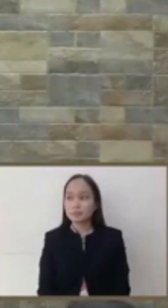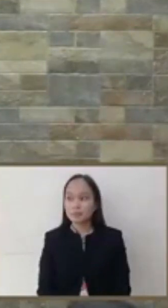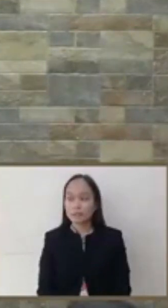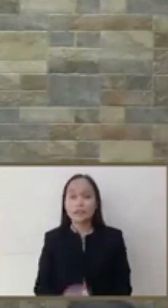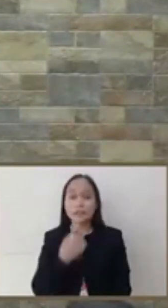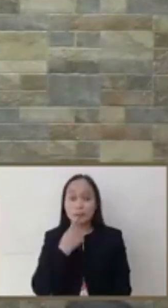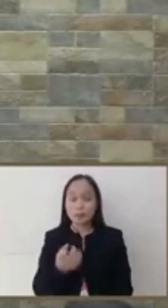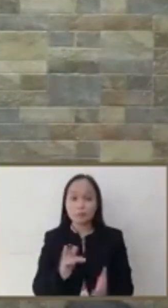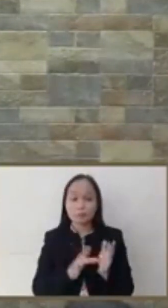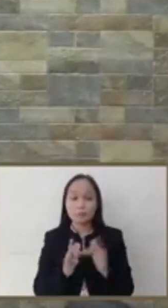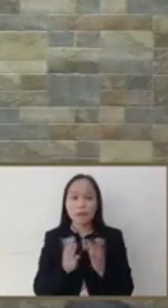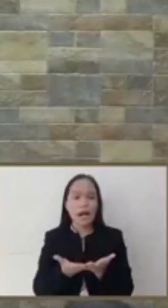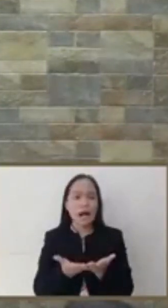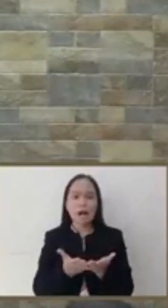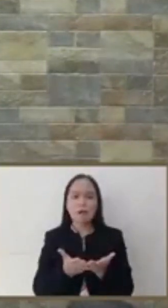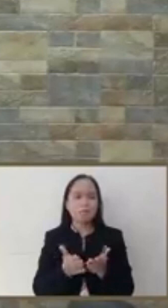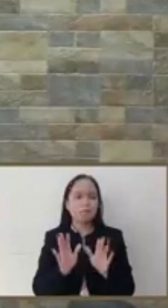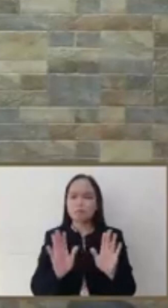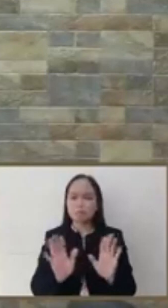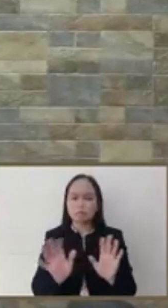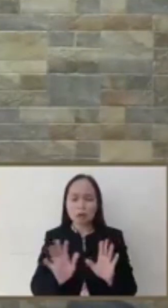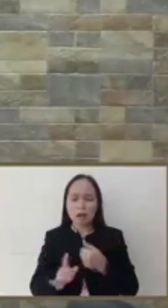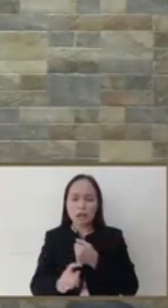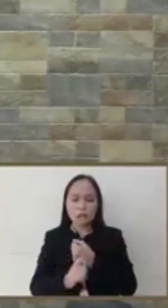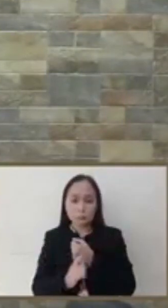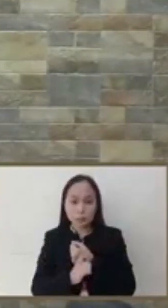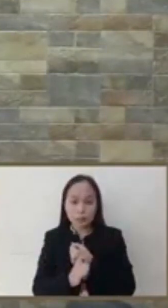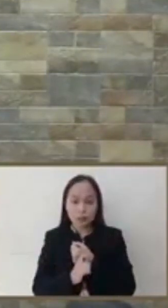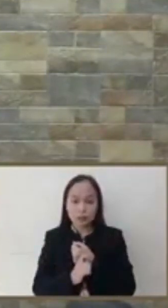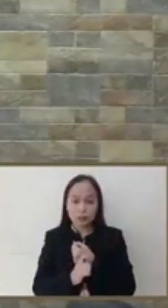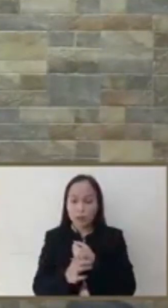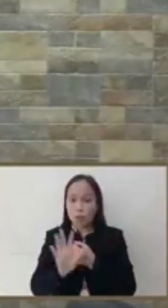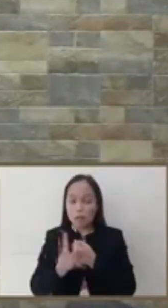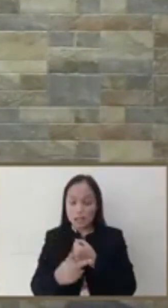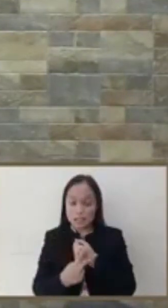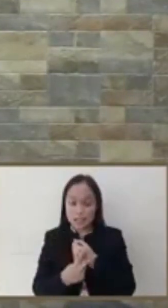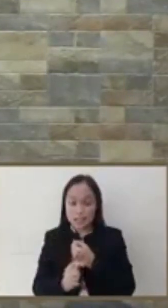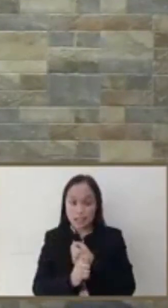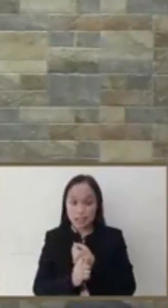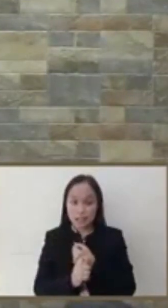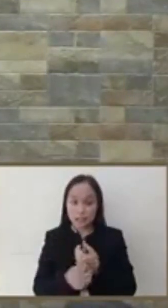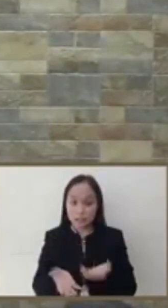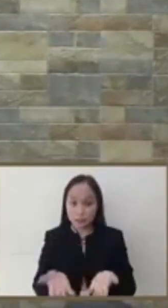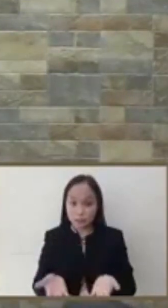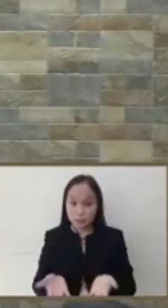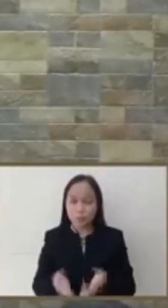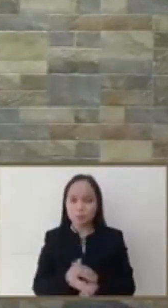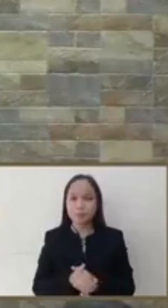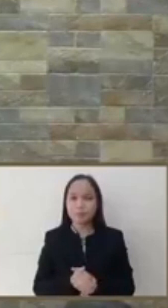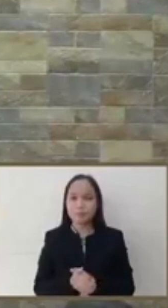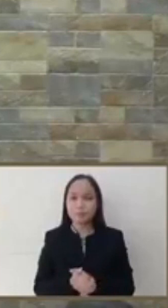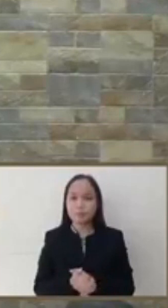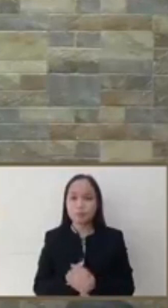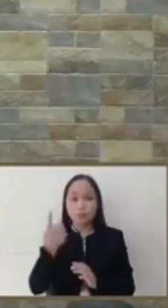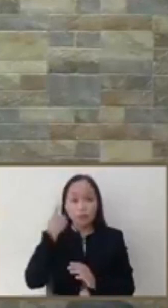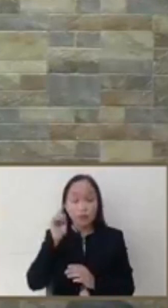sabi ng Biblia, lay not, huwag kang mag-iimbak ng kayamanan para sa iyo. Huwag kang mag-iimbak ng kayamanan